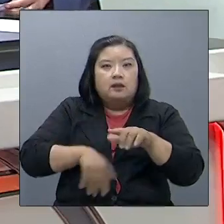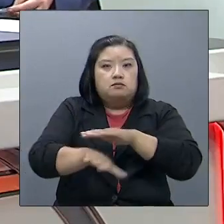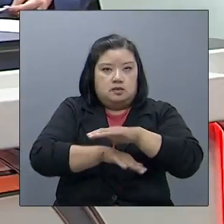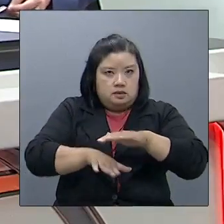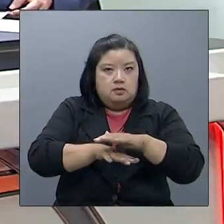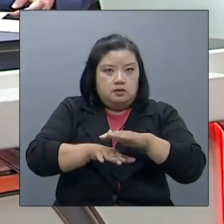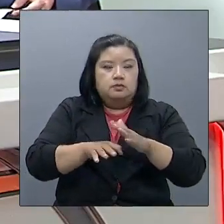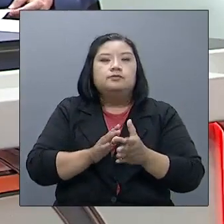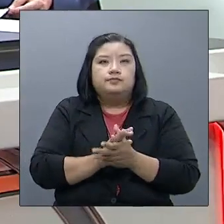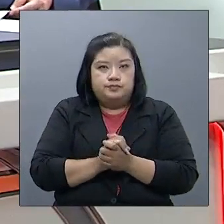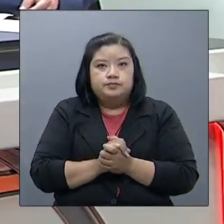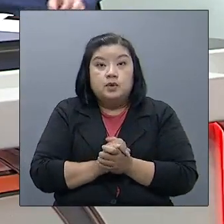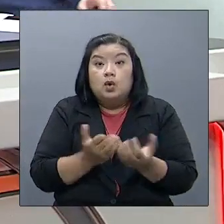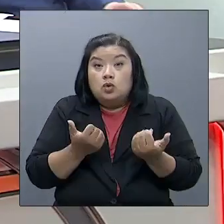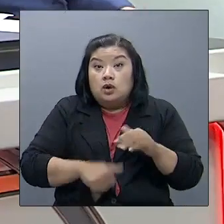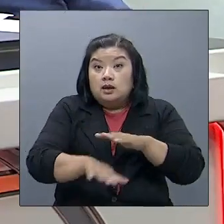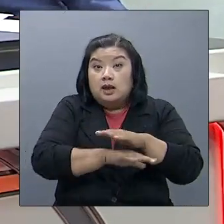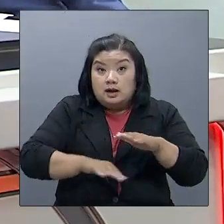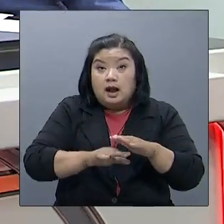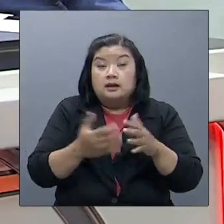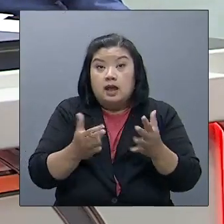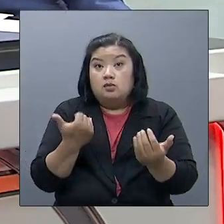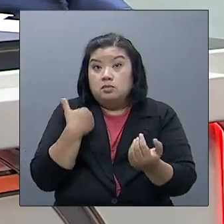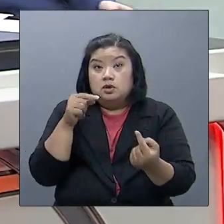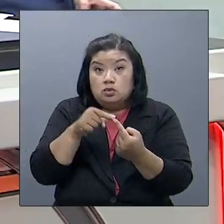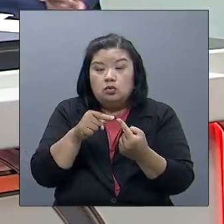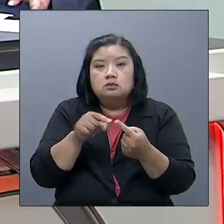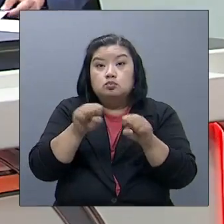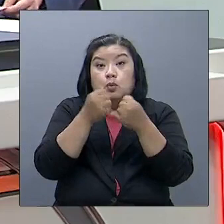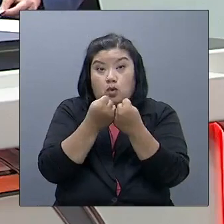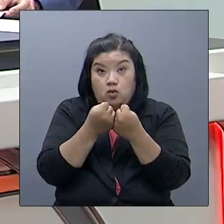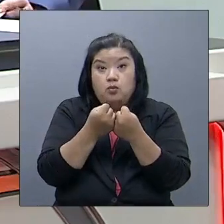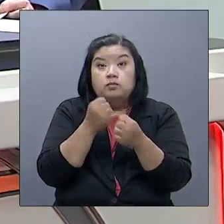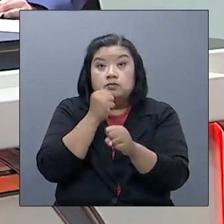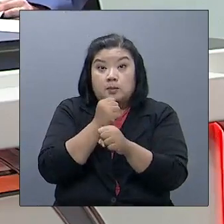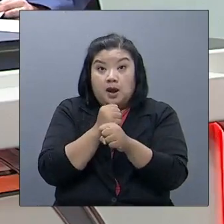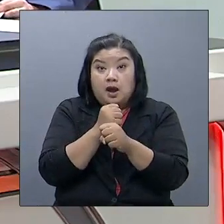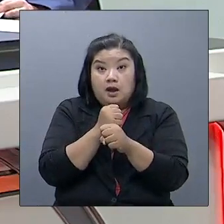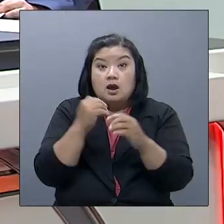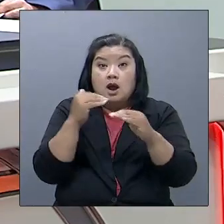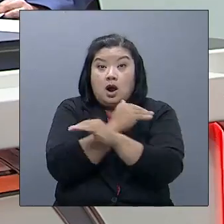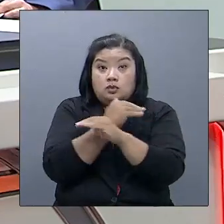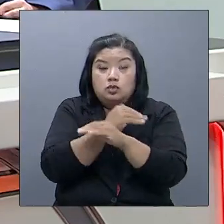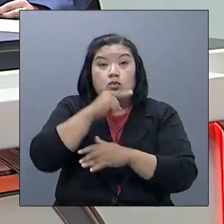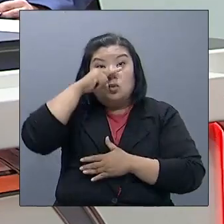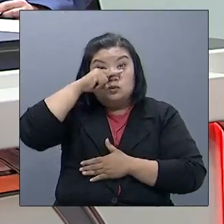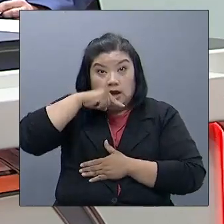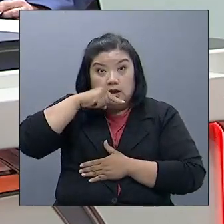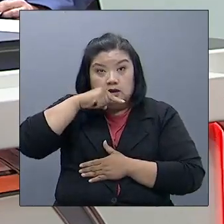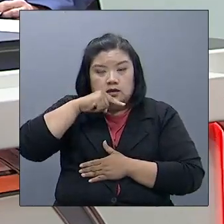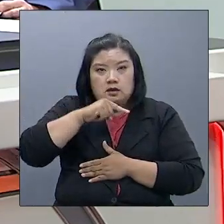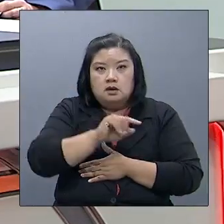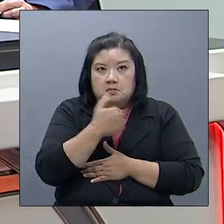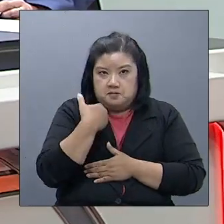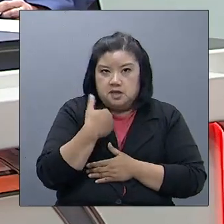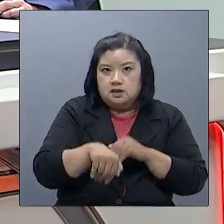คะ ค่ะแต่ว่าข้อมูลณขณะนี้ที่เป็นการเปิดเผยมาจากทางสหพันธ์การขนส่งทางบกแห่งประเทศไทยแล้วก็บอกด้วยว่ายังมีอีกชุดนึงที่